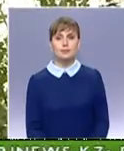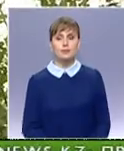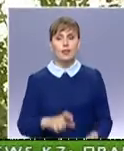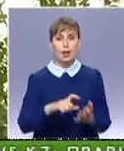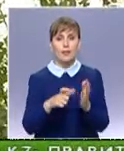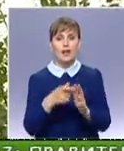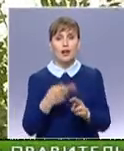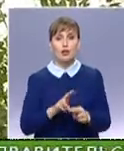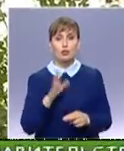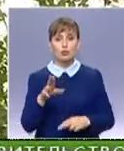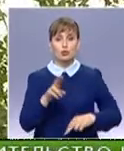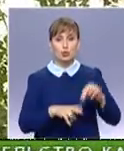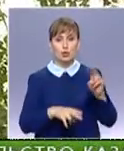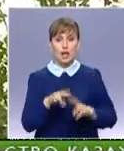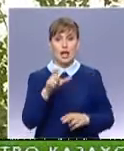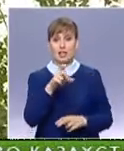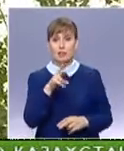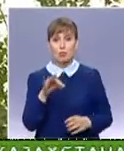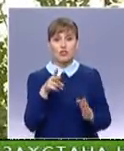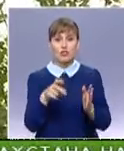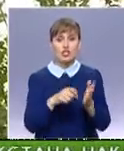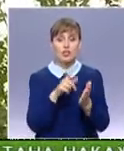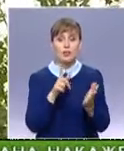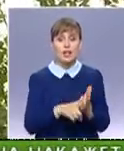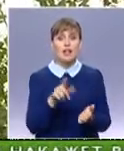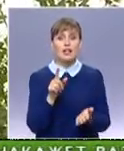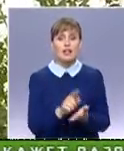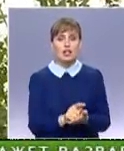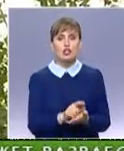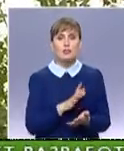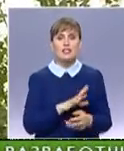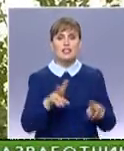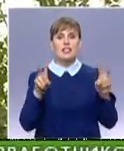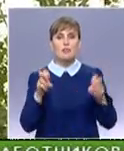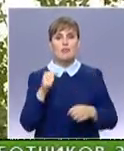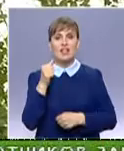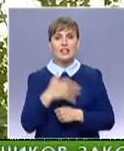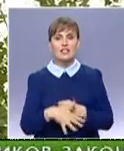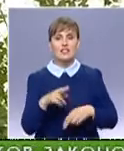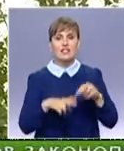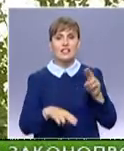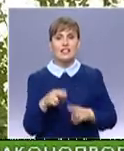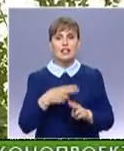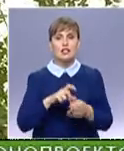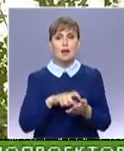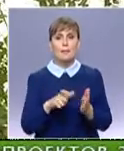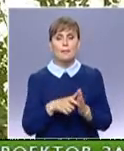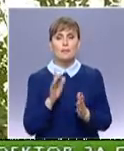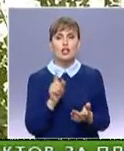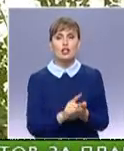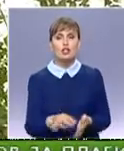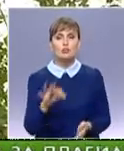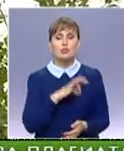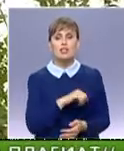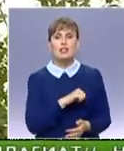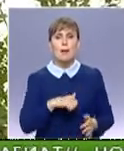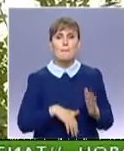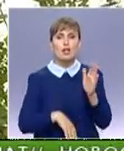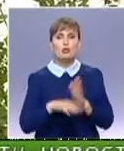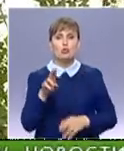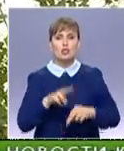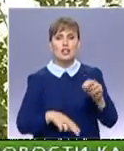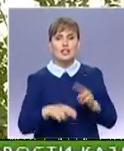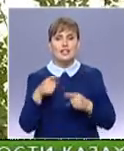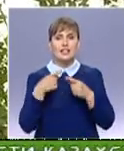Объекты, которые будут строиться на Экспо-2017, должны стать символом Астаны. В строительстве этих объектов должны использоваться самые лучшие